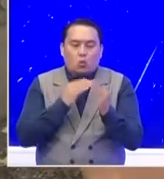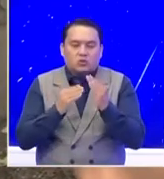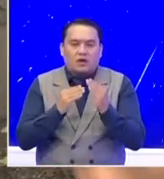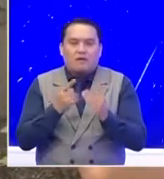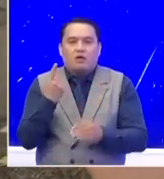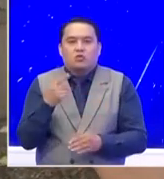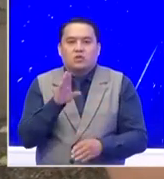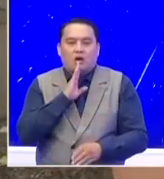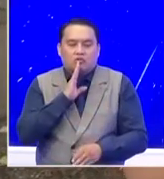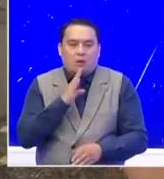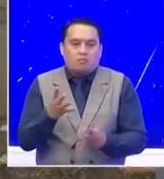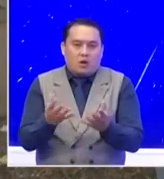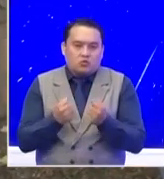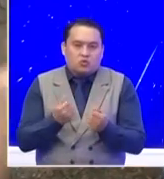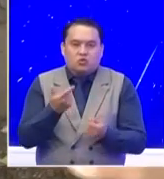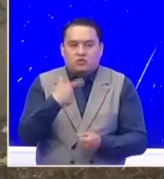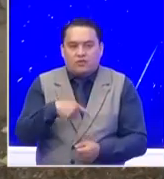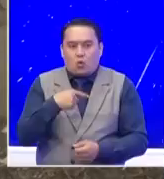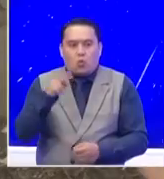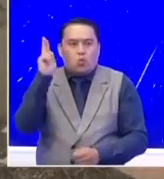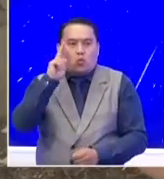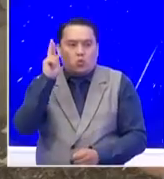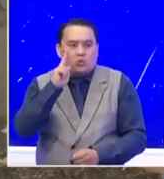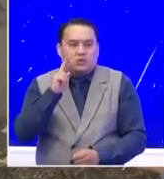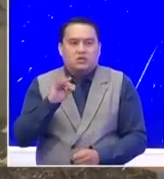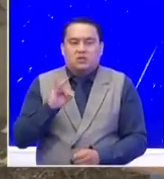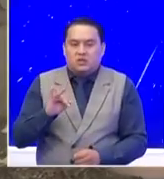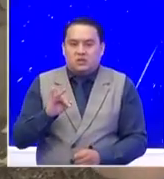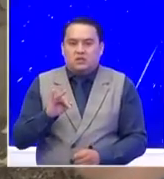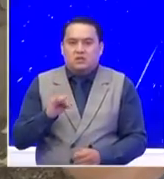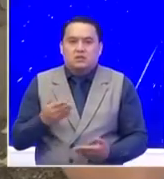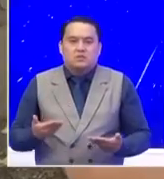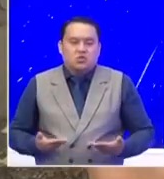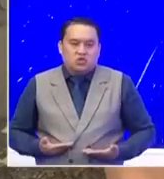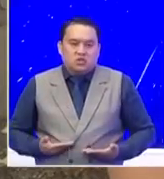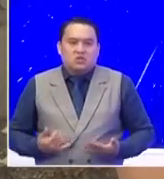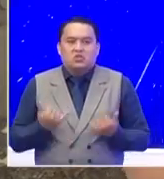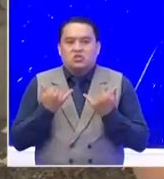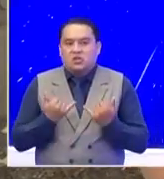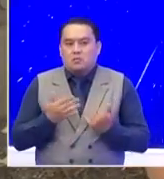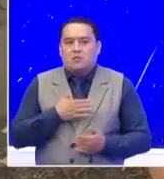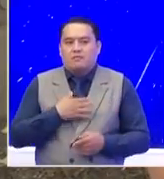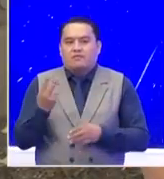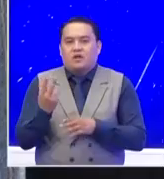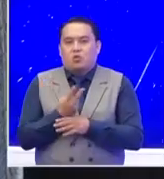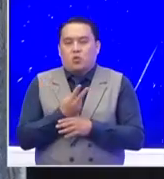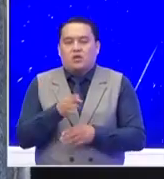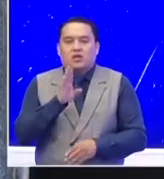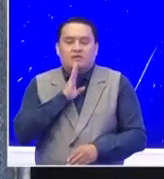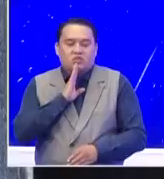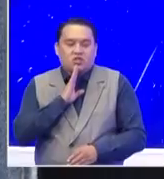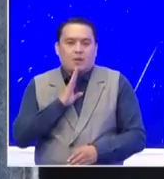одной девочки, она уже получила свой протез, она уже учится как бы с ним жить. И сейчас мы собираем второй девочки. Когда